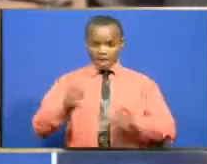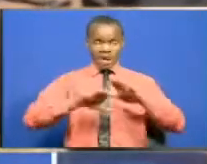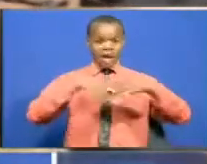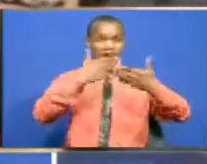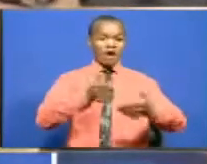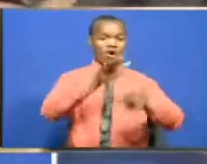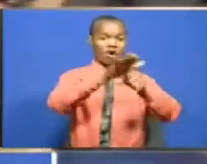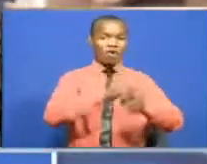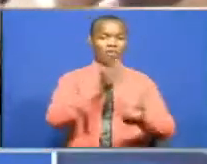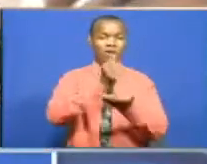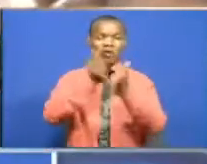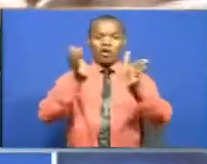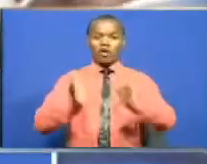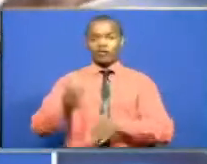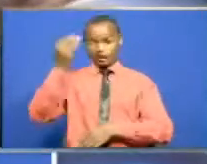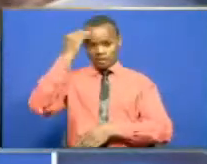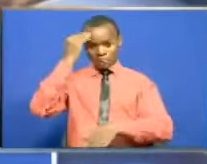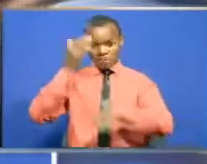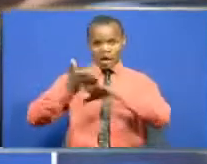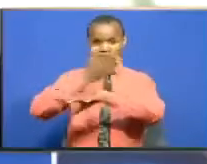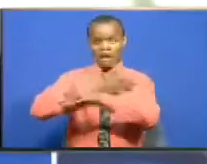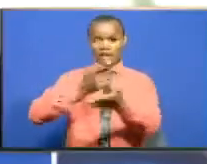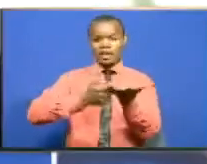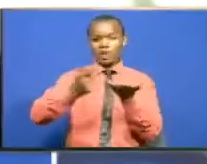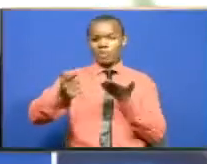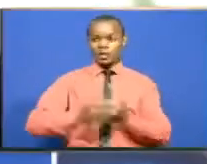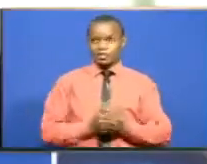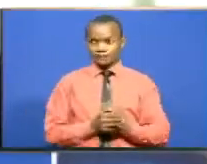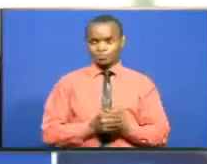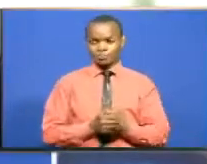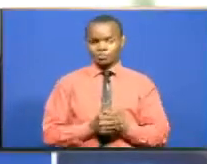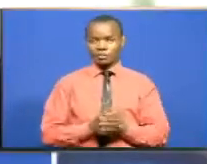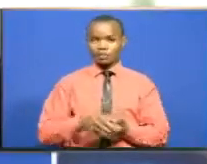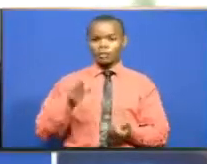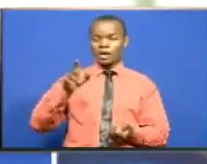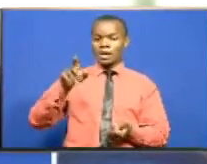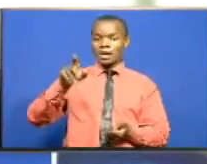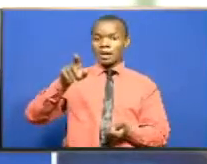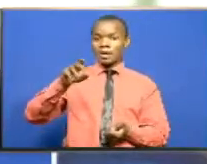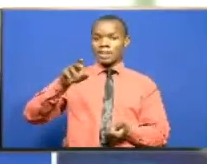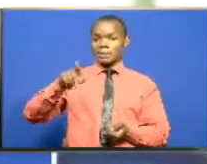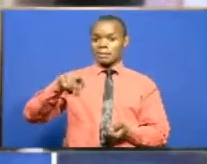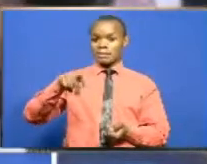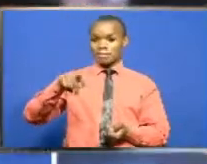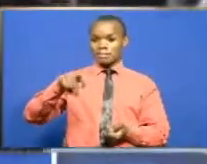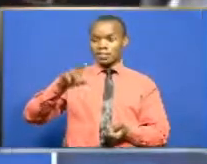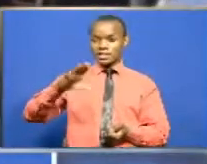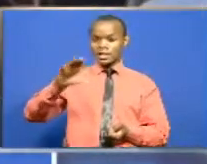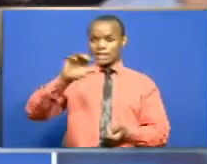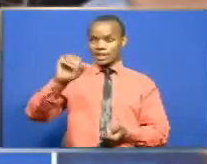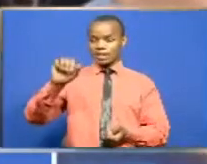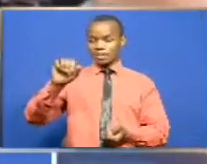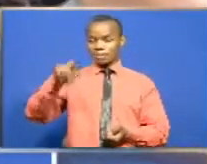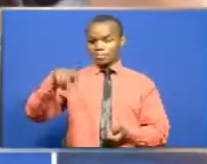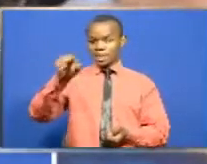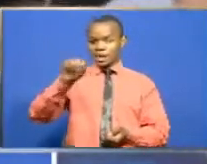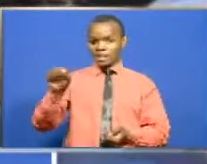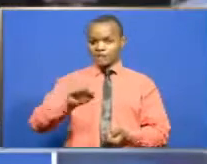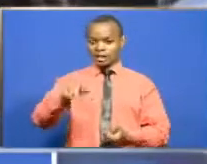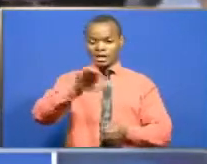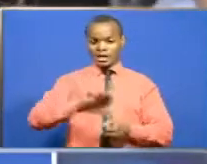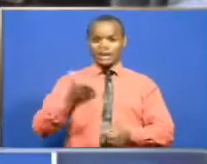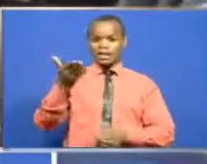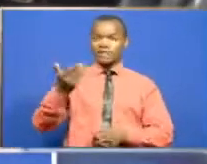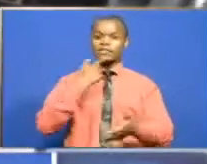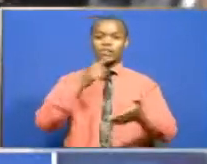wa elimu katika kaunti hiyo wiki iliyopita. Katibu mkuu wa KUPET tawi la kaunti hiyo Elijah Maiyo alisema matamshi yaliyotolewa